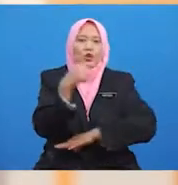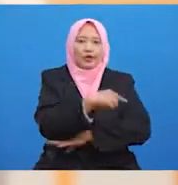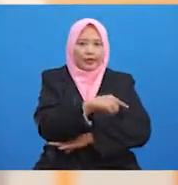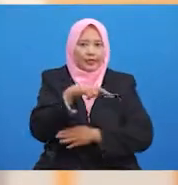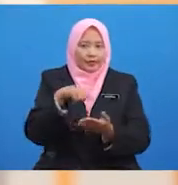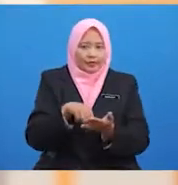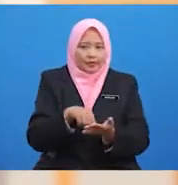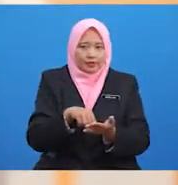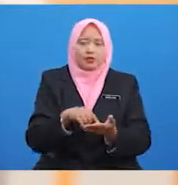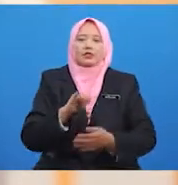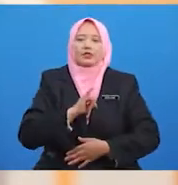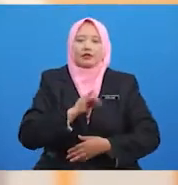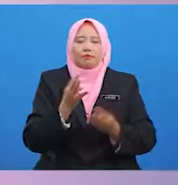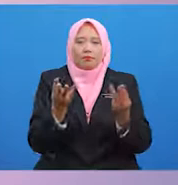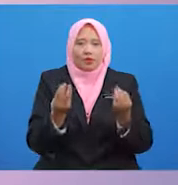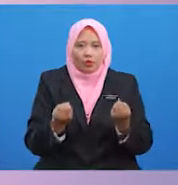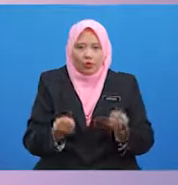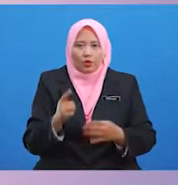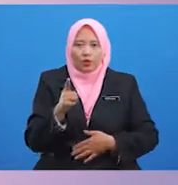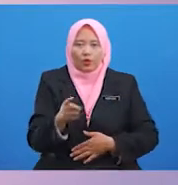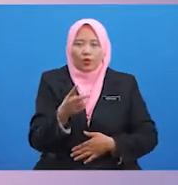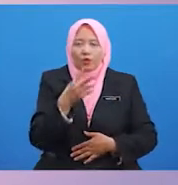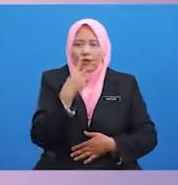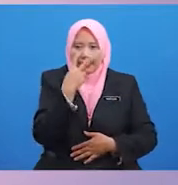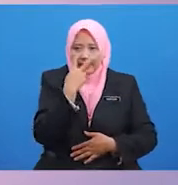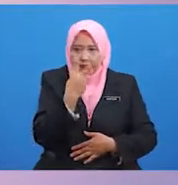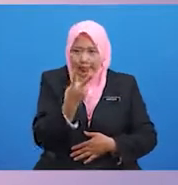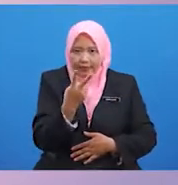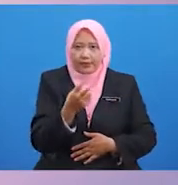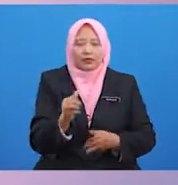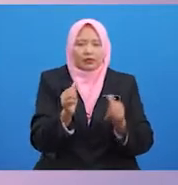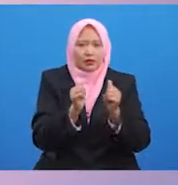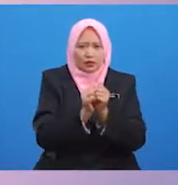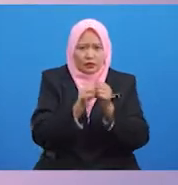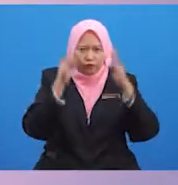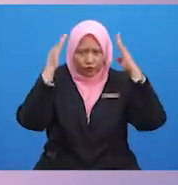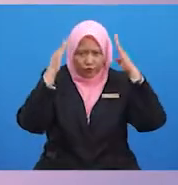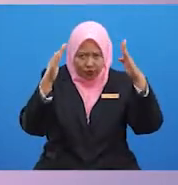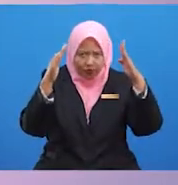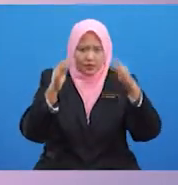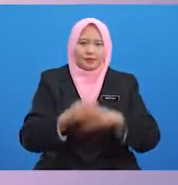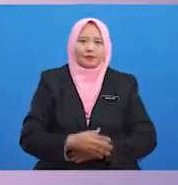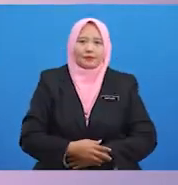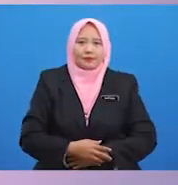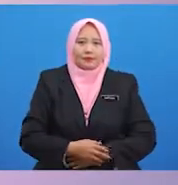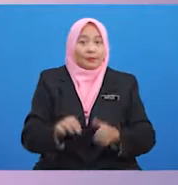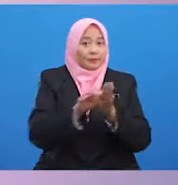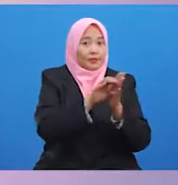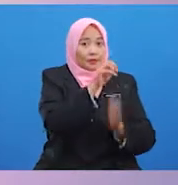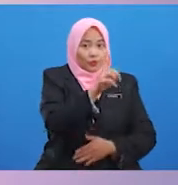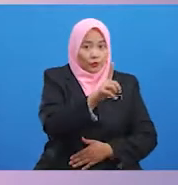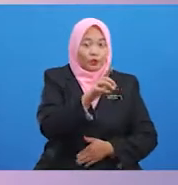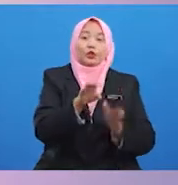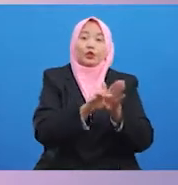murid lihat gambar tersebut dengan fokus ya. Gambar 1, gambar 2